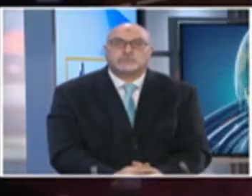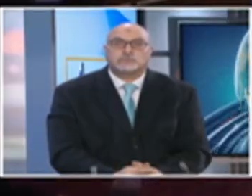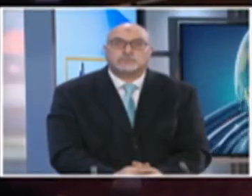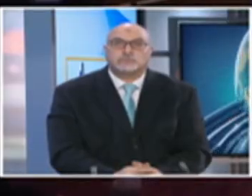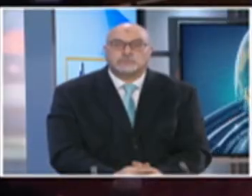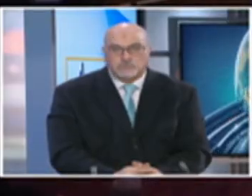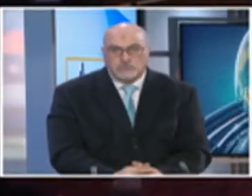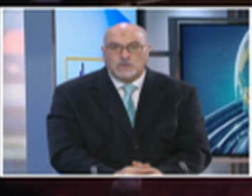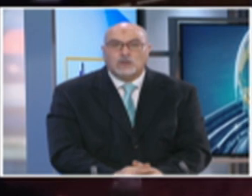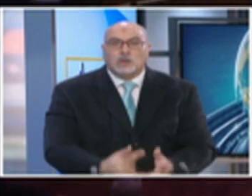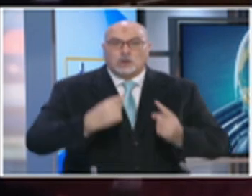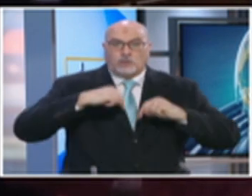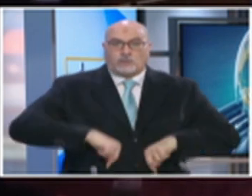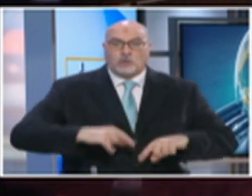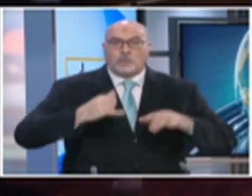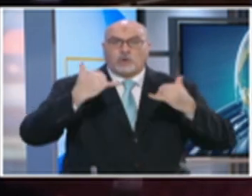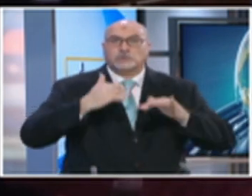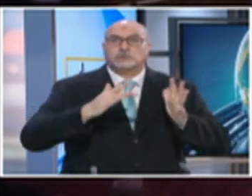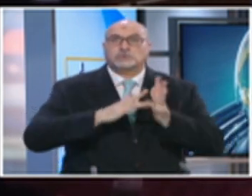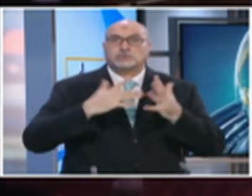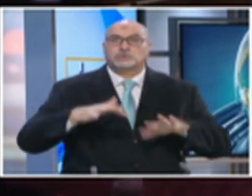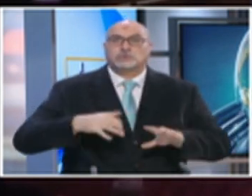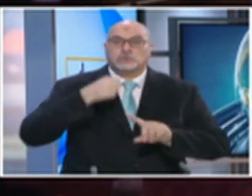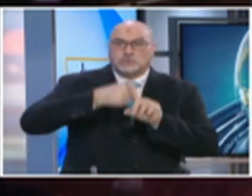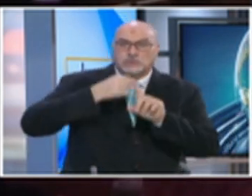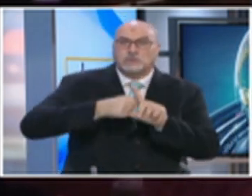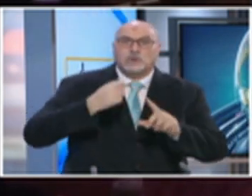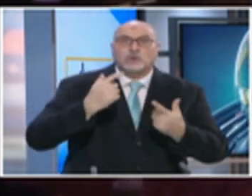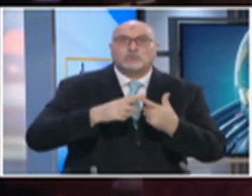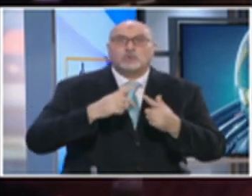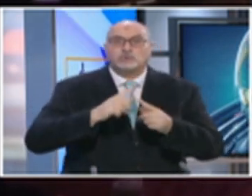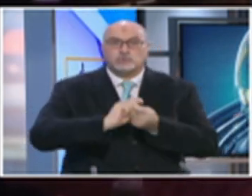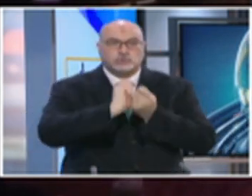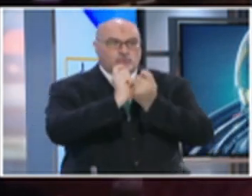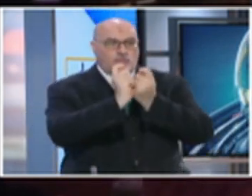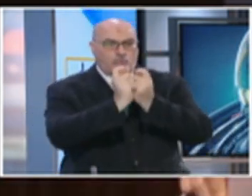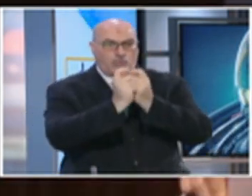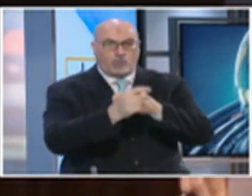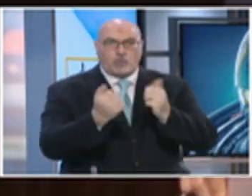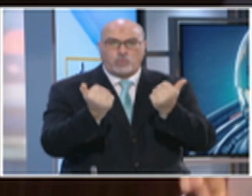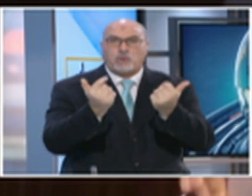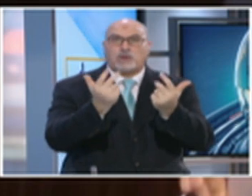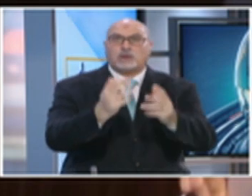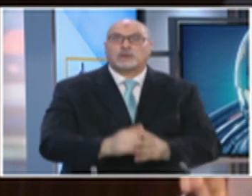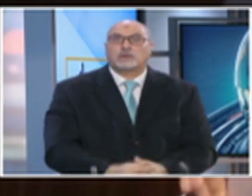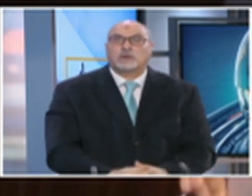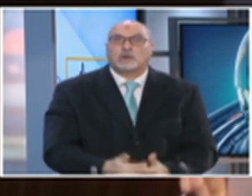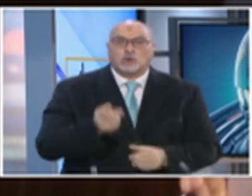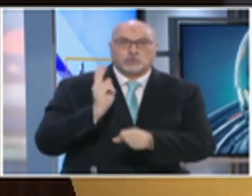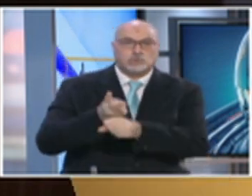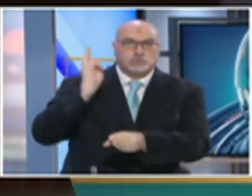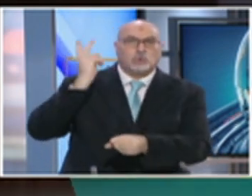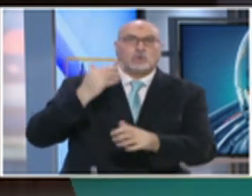قامت الحكومة الجزائرية بمضاعفة المجهودات الرامية إلى مواكبة هذا التحول، ففي السنتين الماضيتين فقط